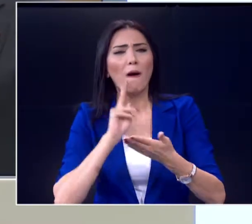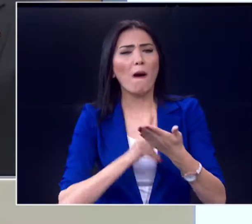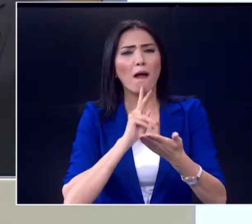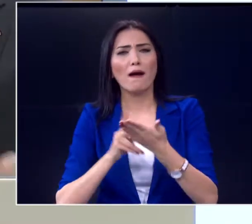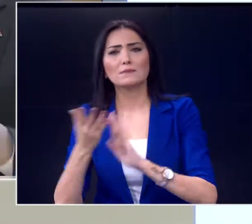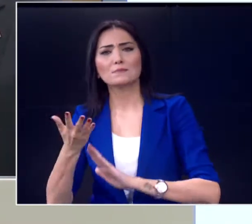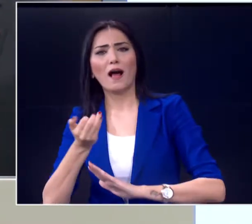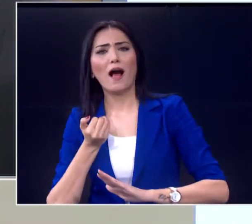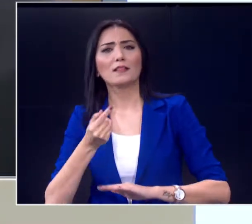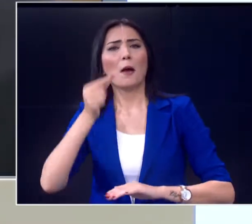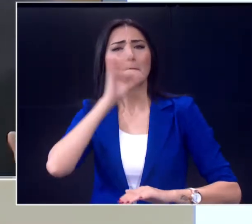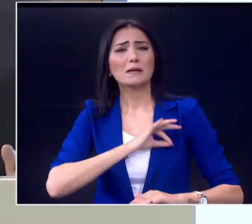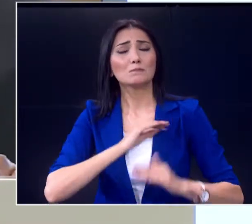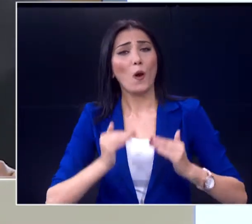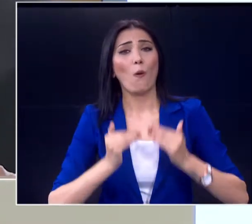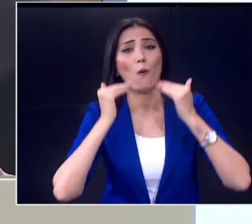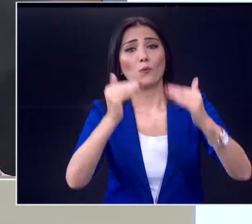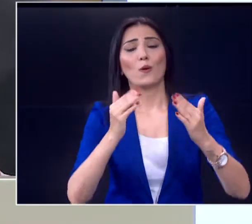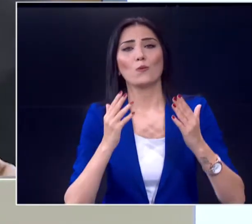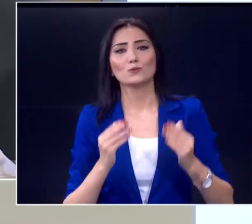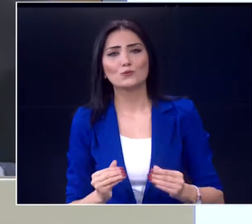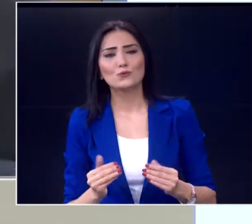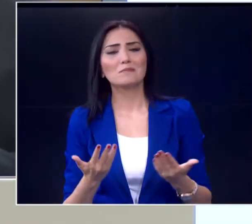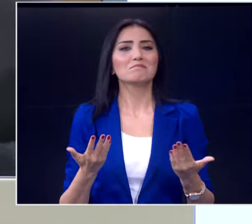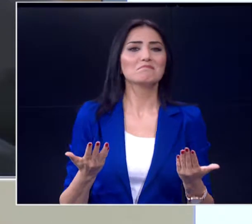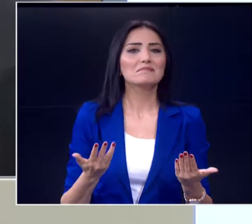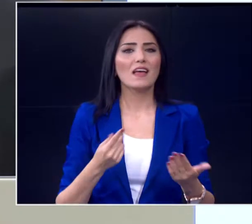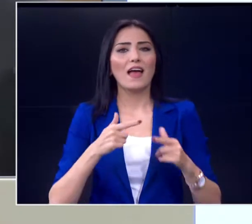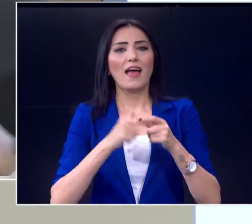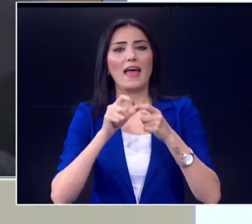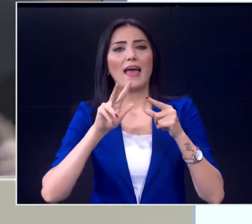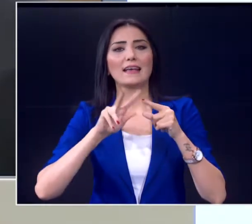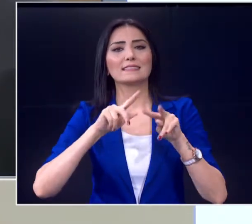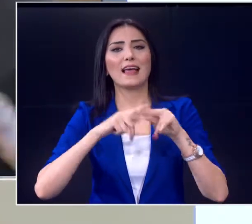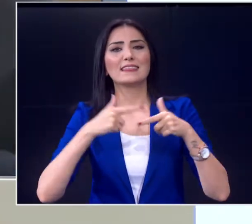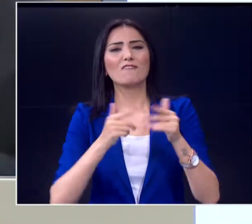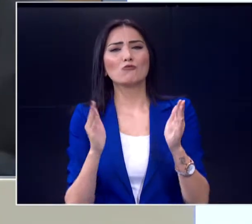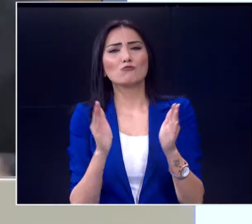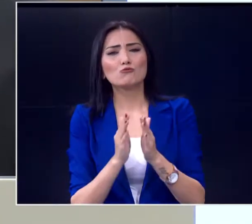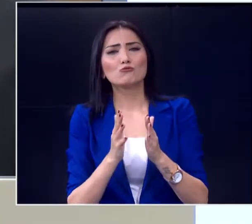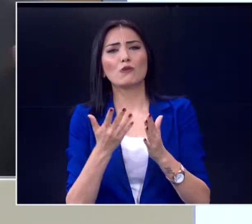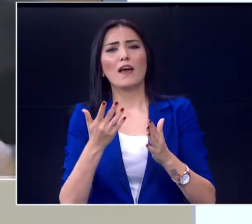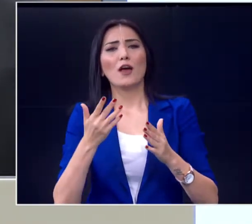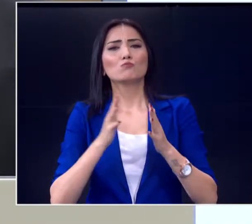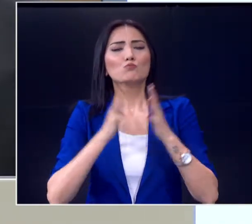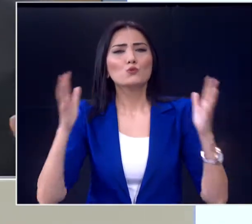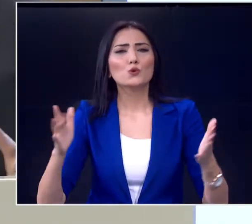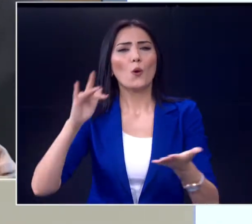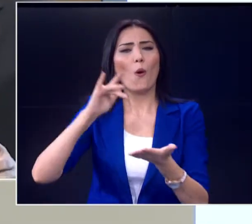aldık. Primler ötelenecek. Efendim esnafa, küçük esnafa, büyük